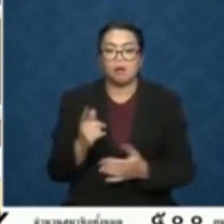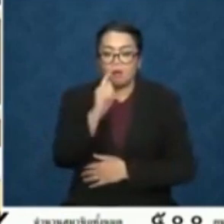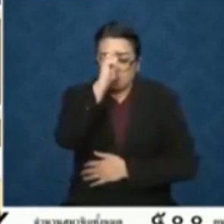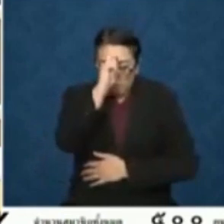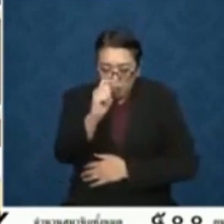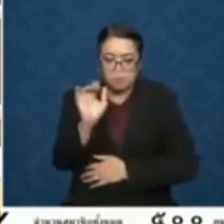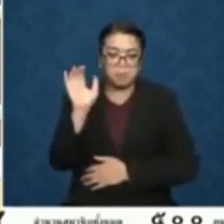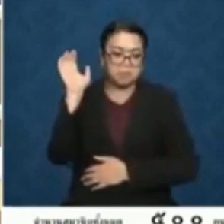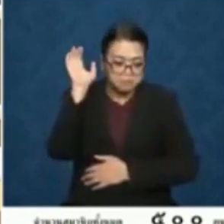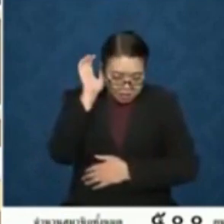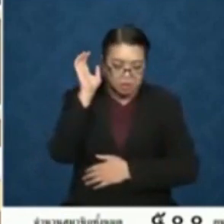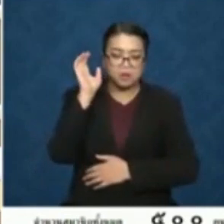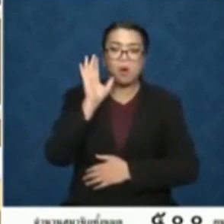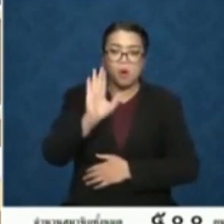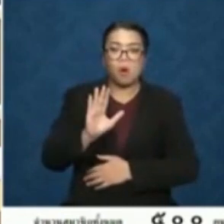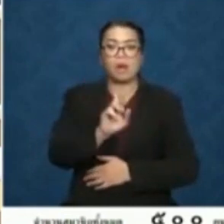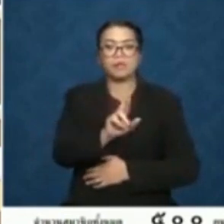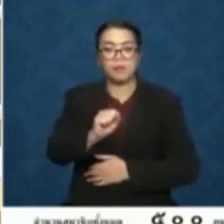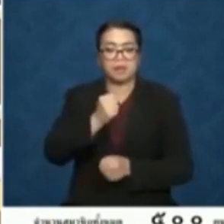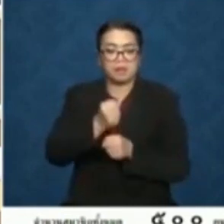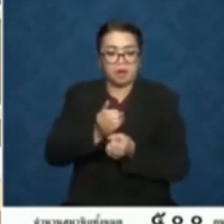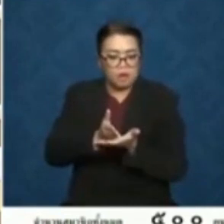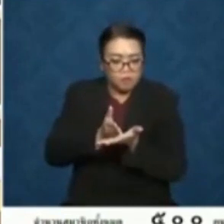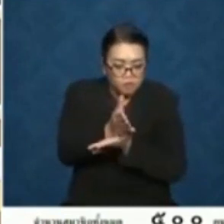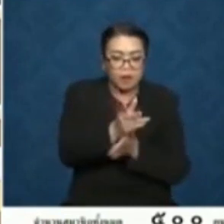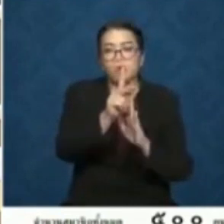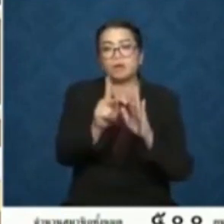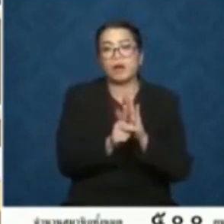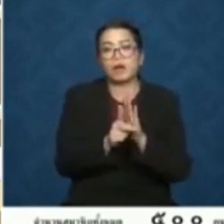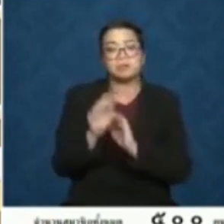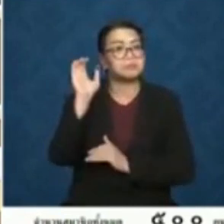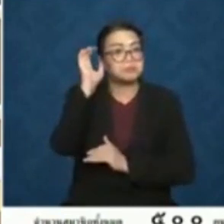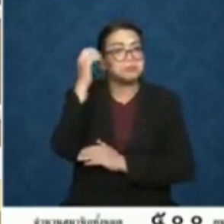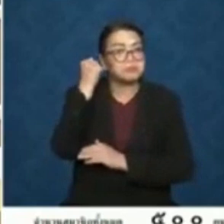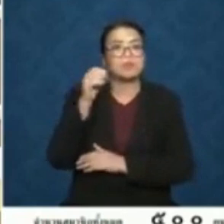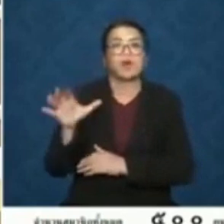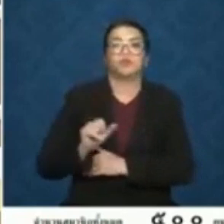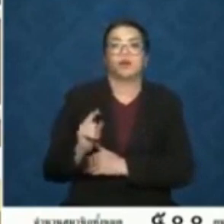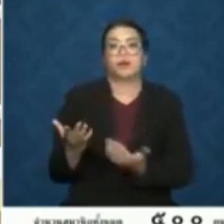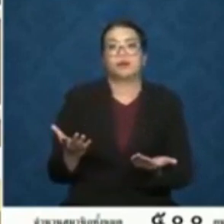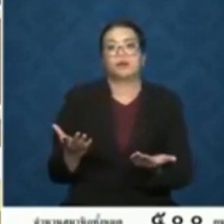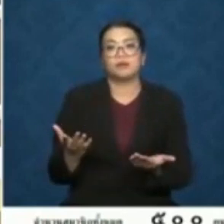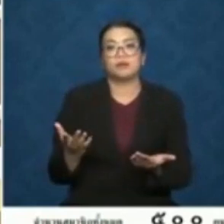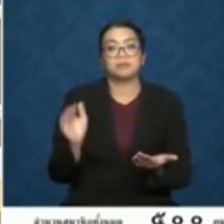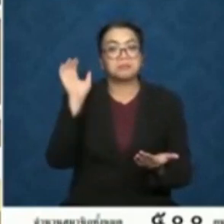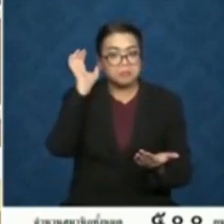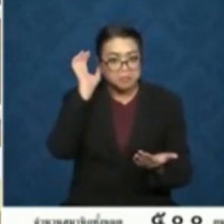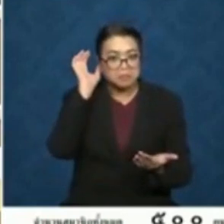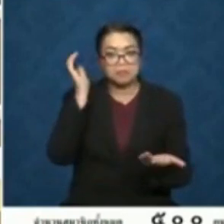หร่แล้วสุดท้ายความศักดิ์สิทธิ์ของสภาแห่งนี้ในการทำงานในฝ่ายนิติบัญญั